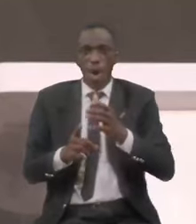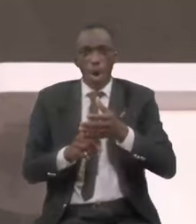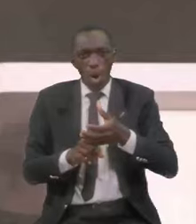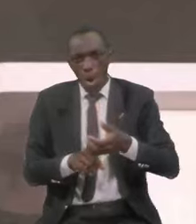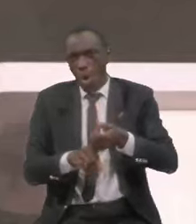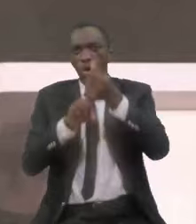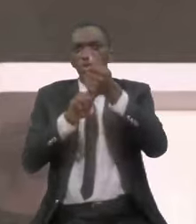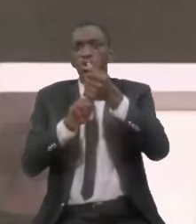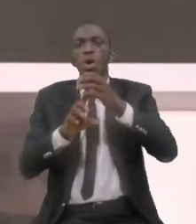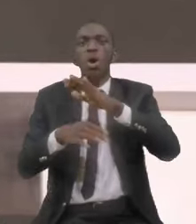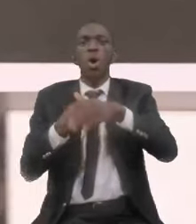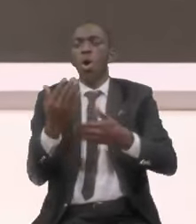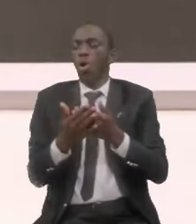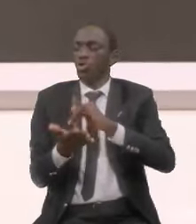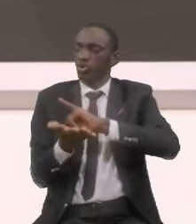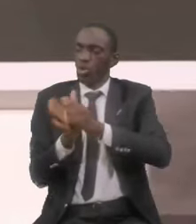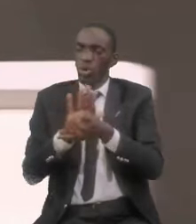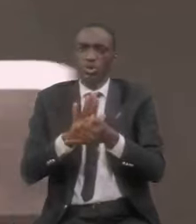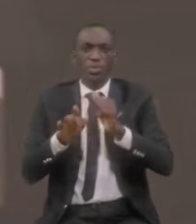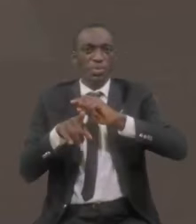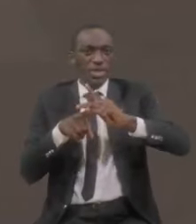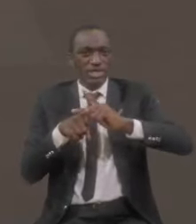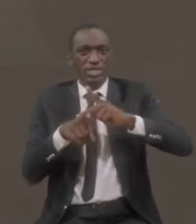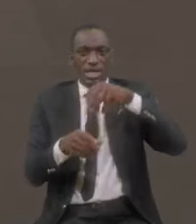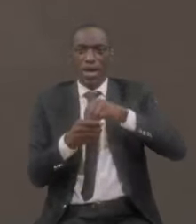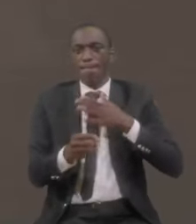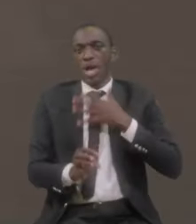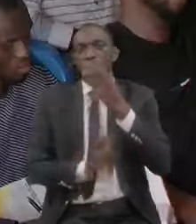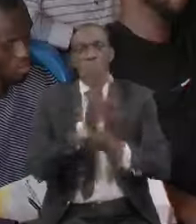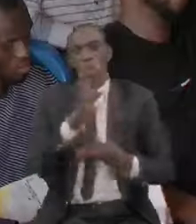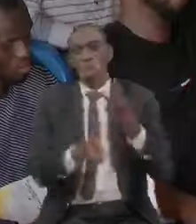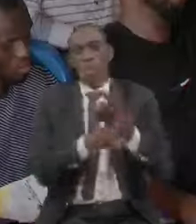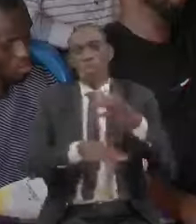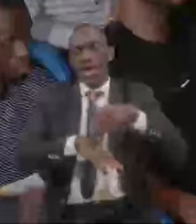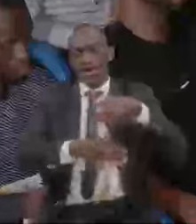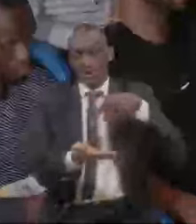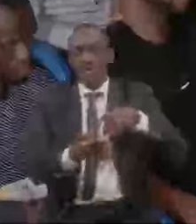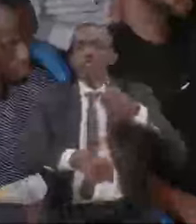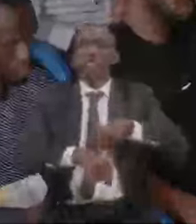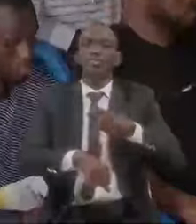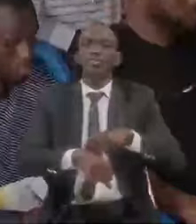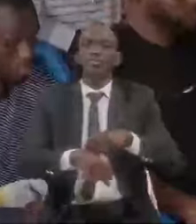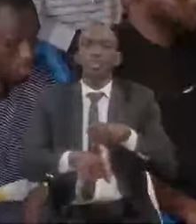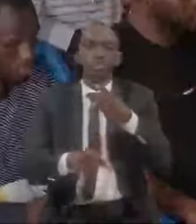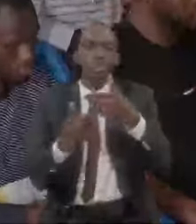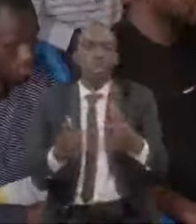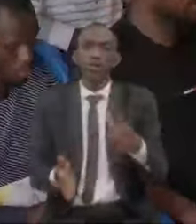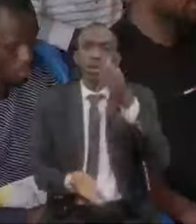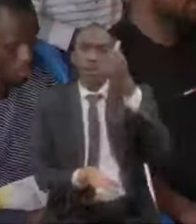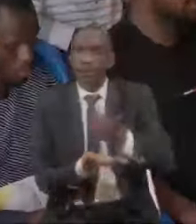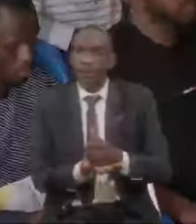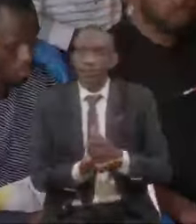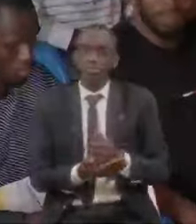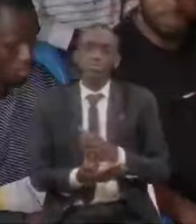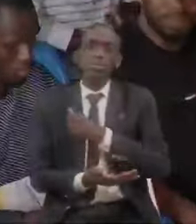mon monde. En ce moment, j'ai perdu un amen. Et le progrès qu'ils ont